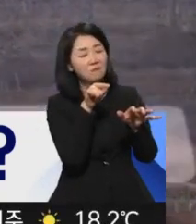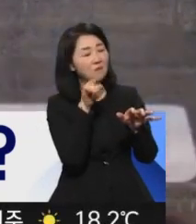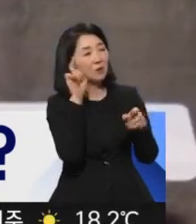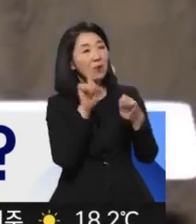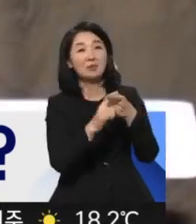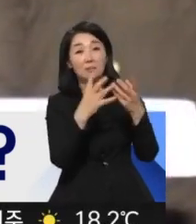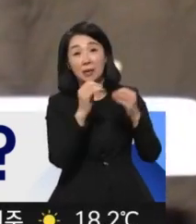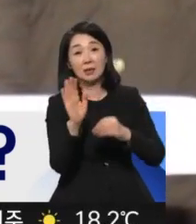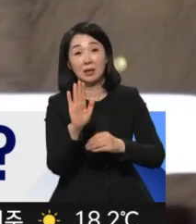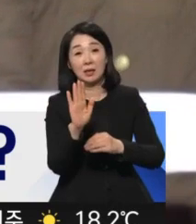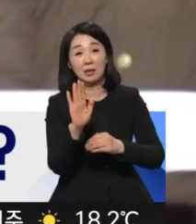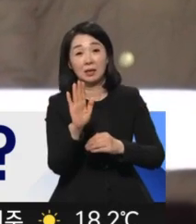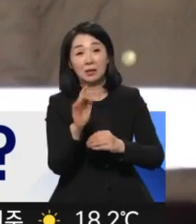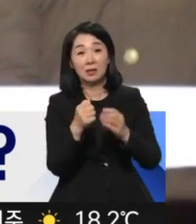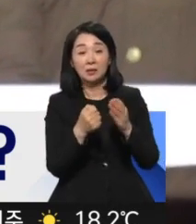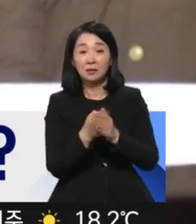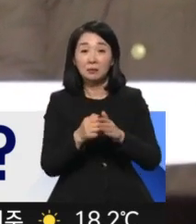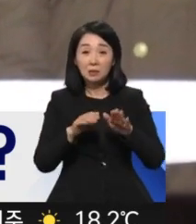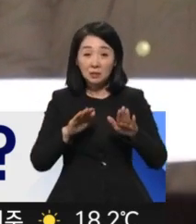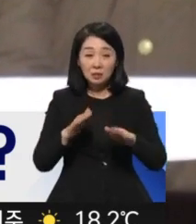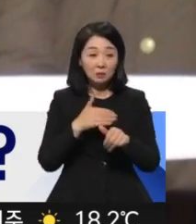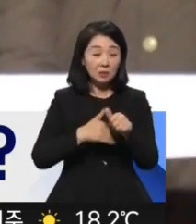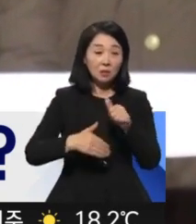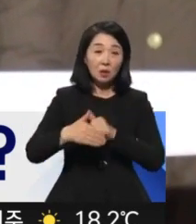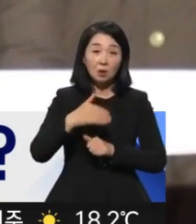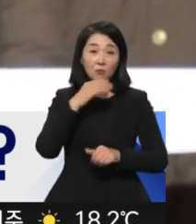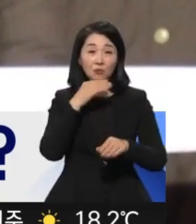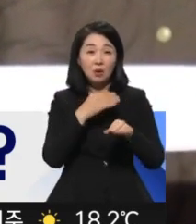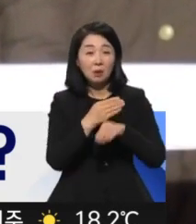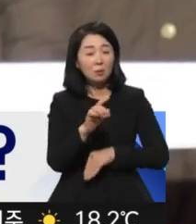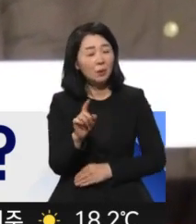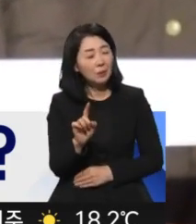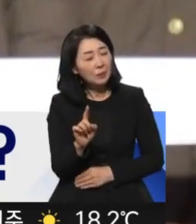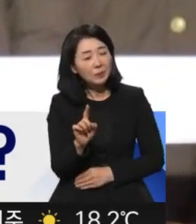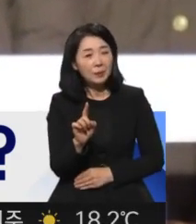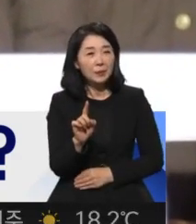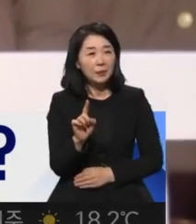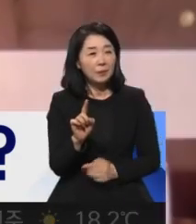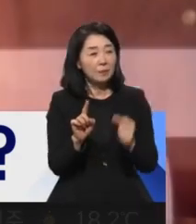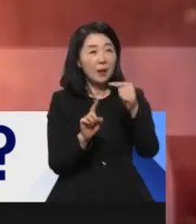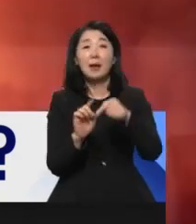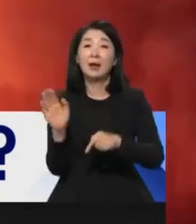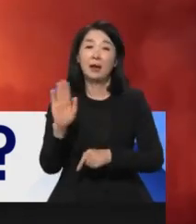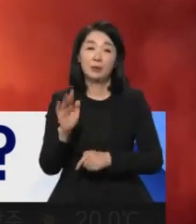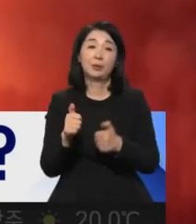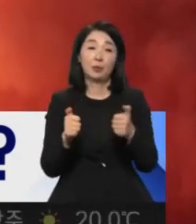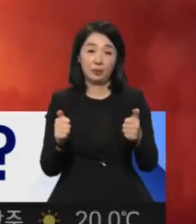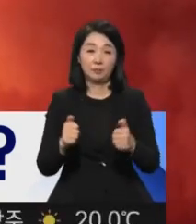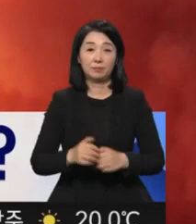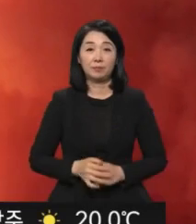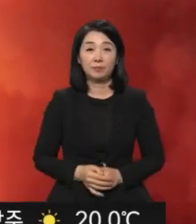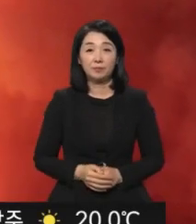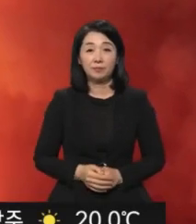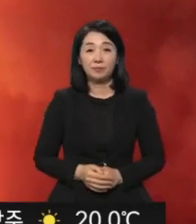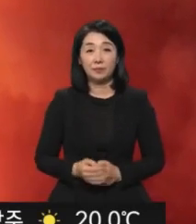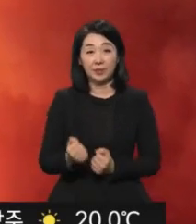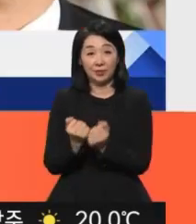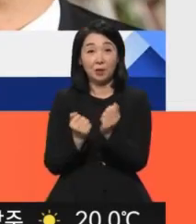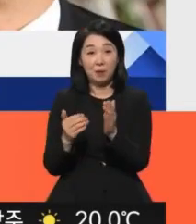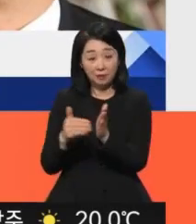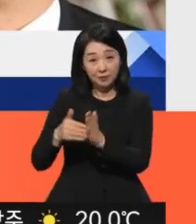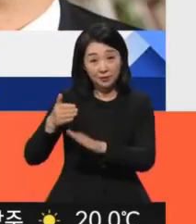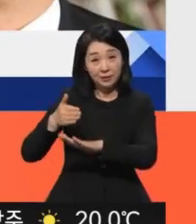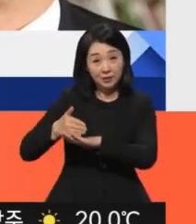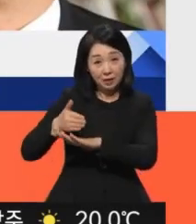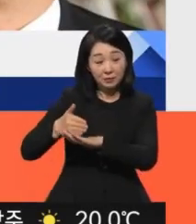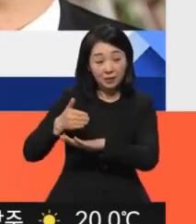이런 점에서 현재로서는 저는 그 가능성의 영역을 그렇게 반반으로 보고 있습니다. 네, 자, 여기까지 말씀 듣도록 하겠습니다.